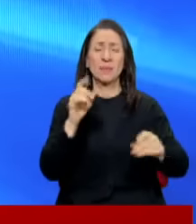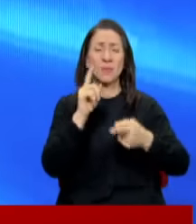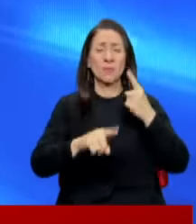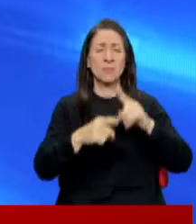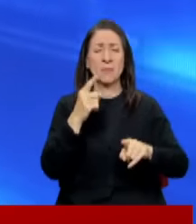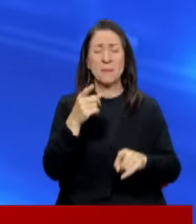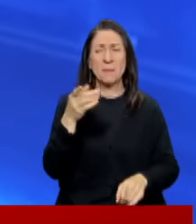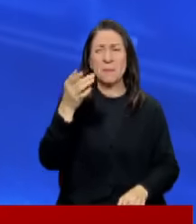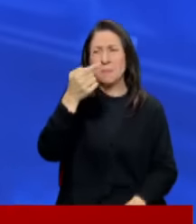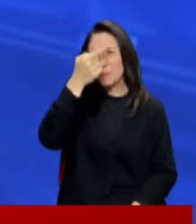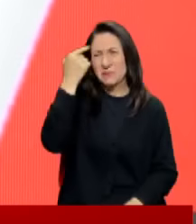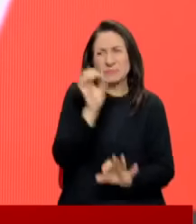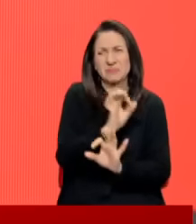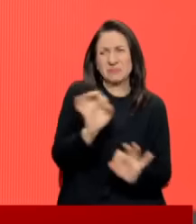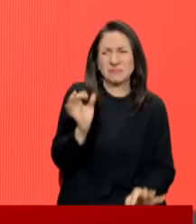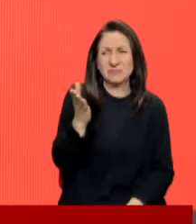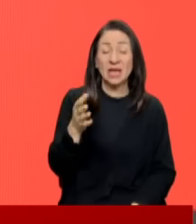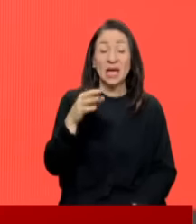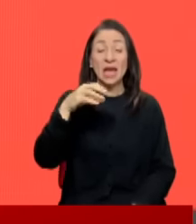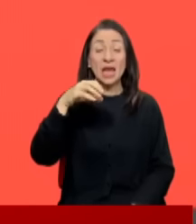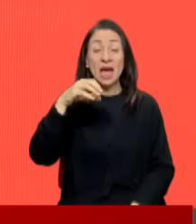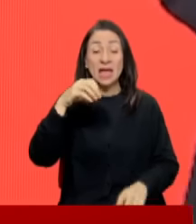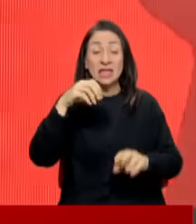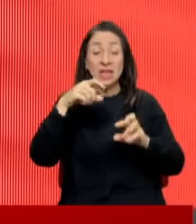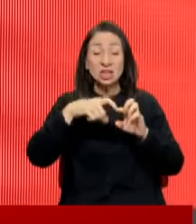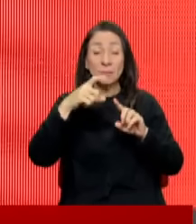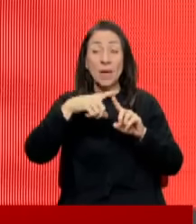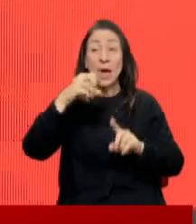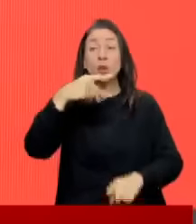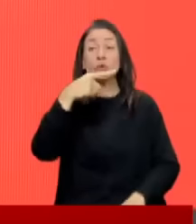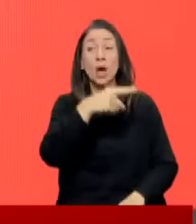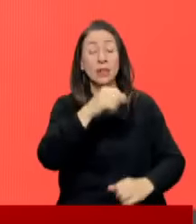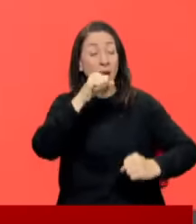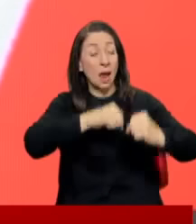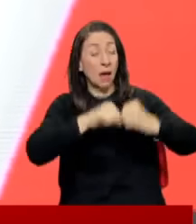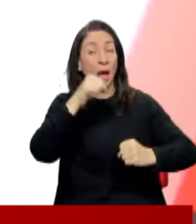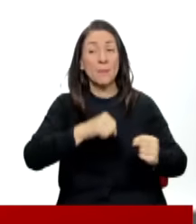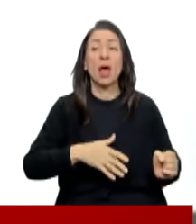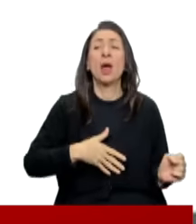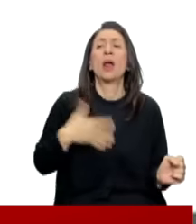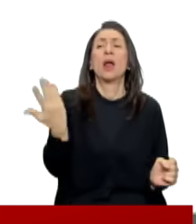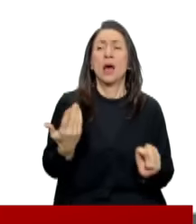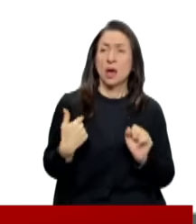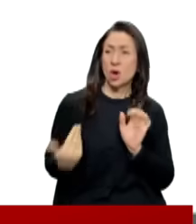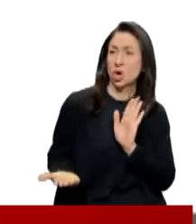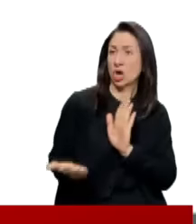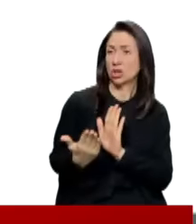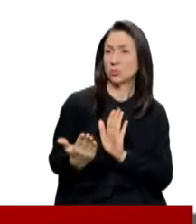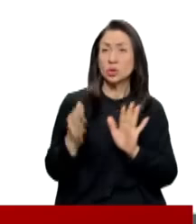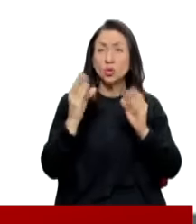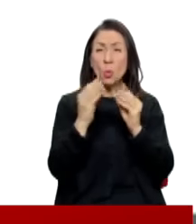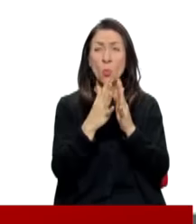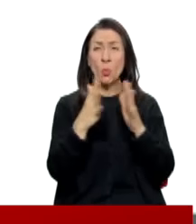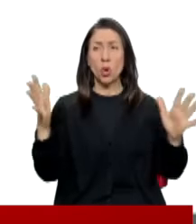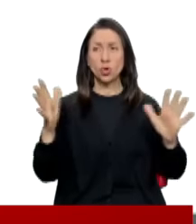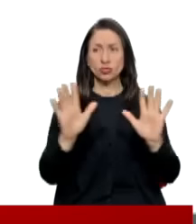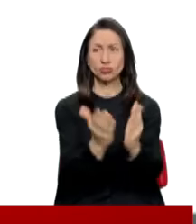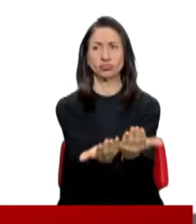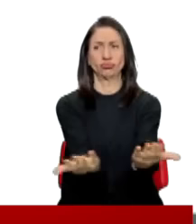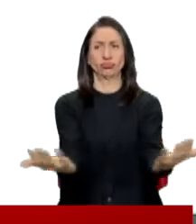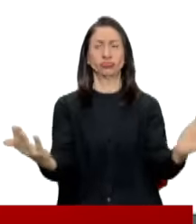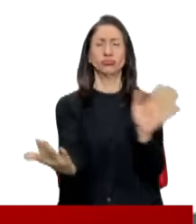siyasi basiretsizlik örneğidir. Recep Tayyip Erdoğan rekabet etmek yerine karşımıza çok büyük bir cephe